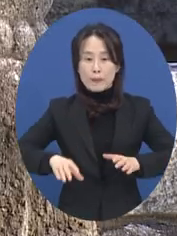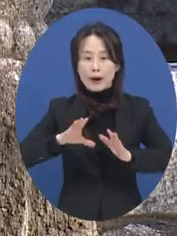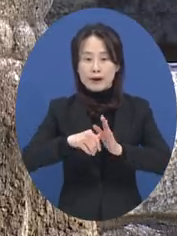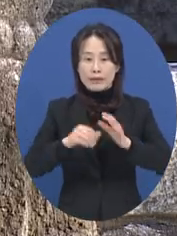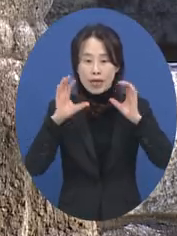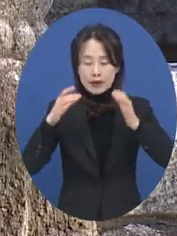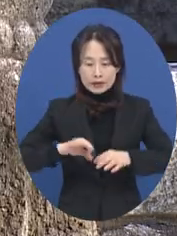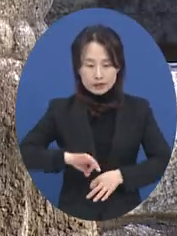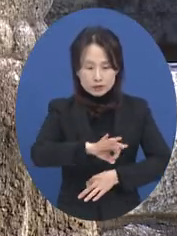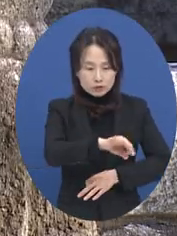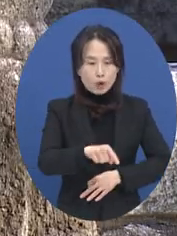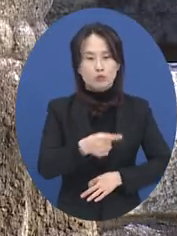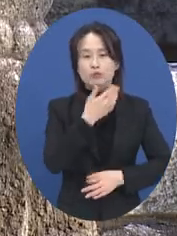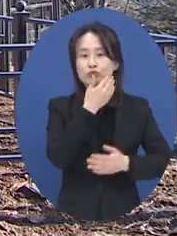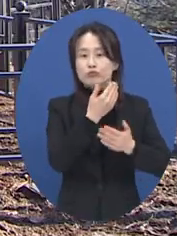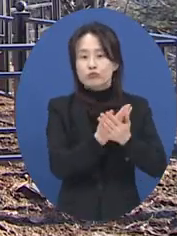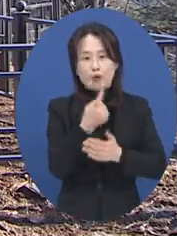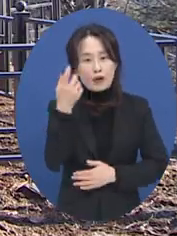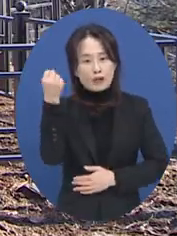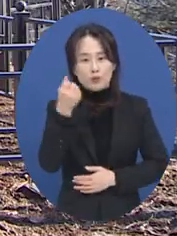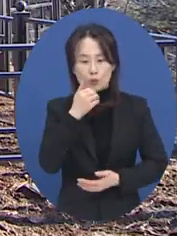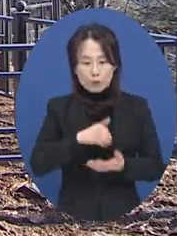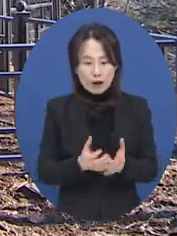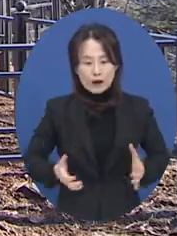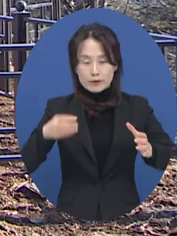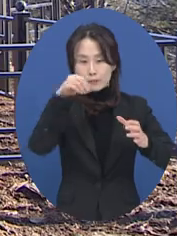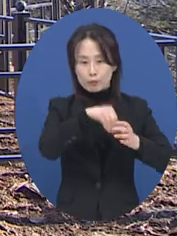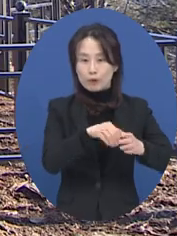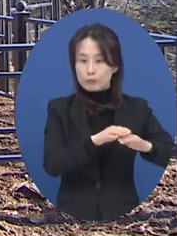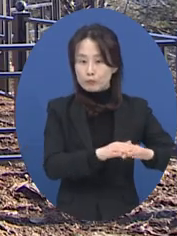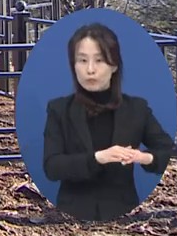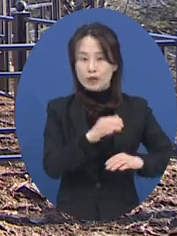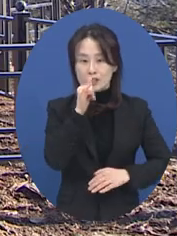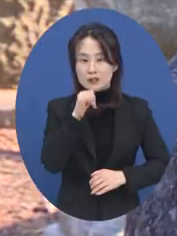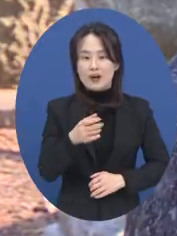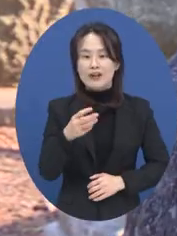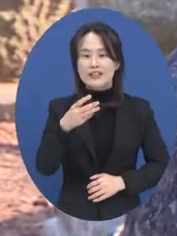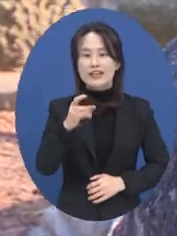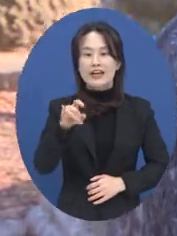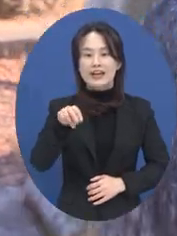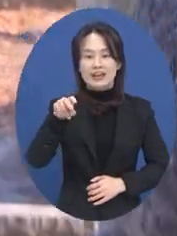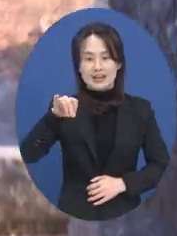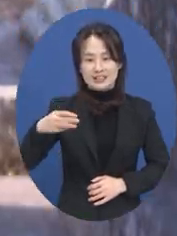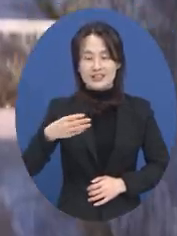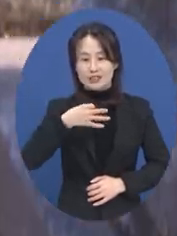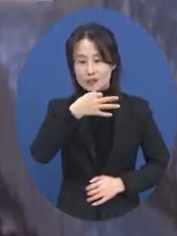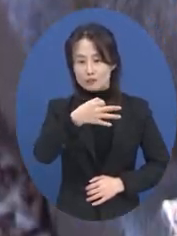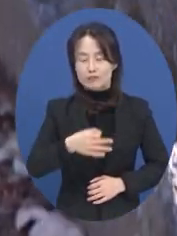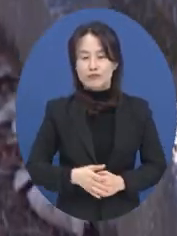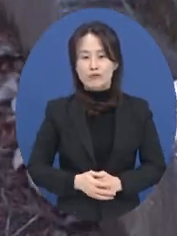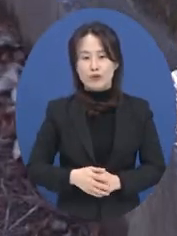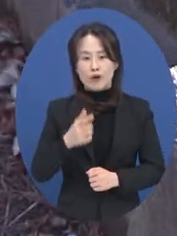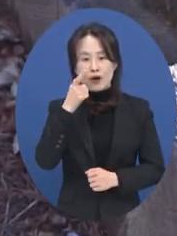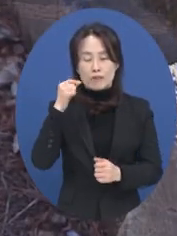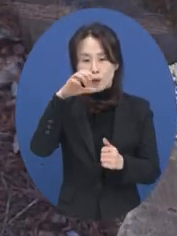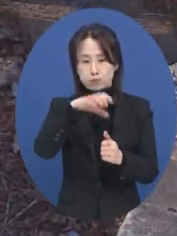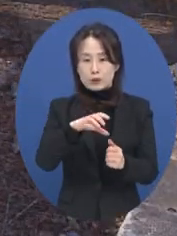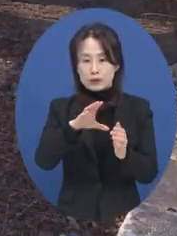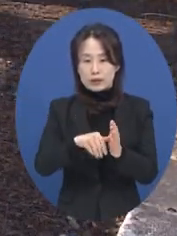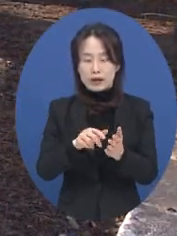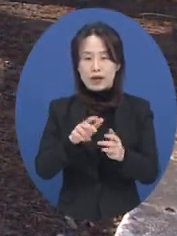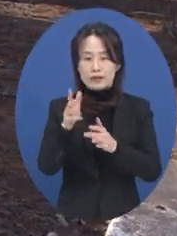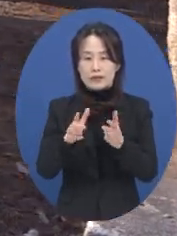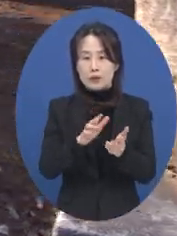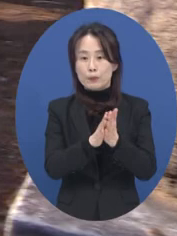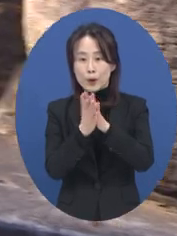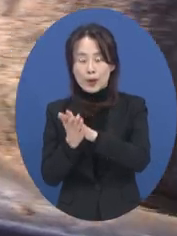나온 탯주를 귀하게 여겨 이를 항아리에 넣어 보관했는데 이것을 태실이라고 합니다. 일제 강점기와